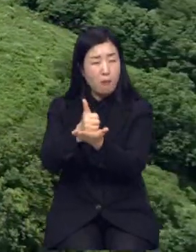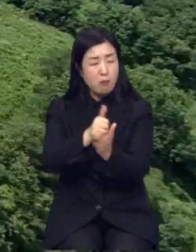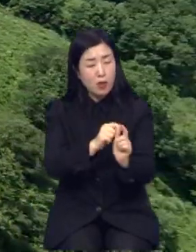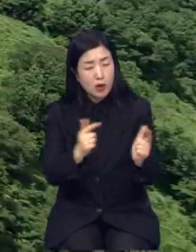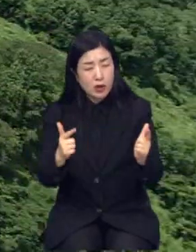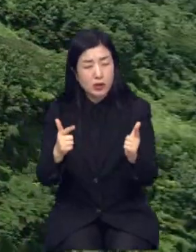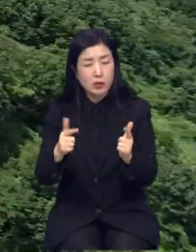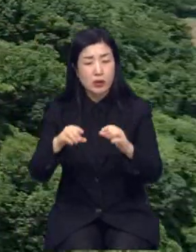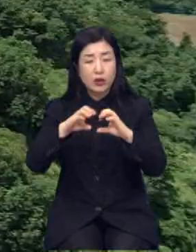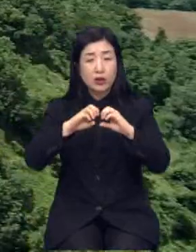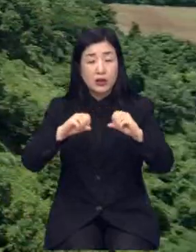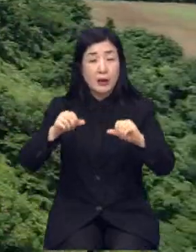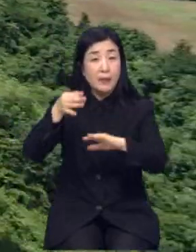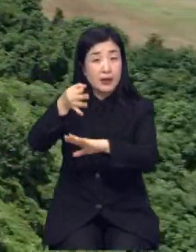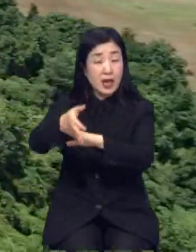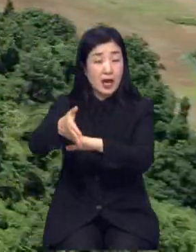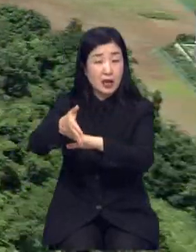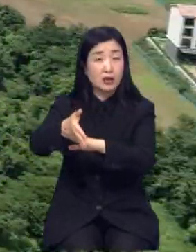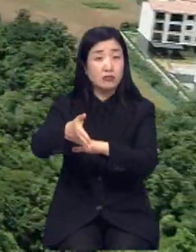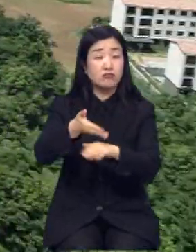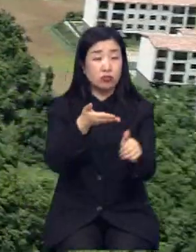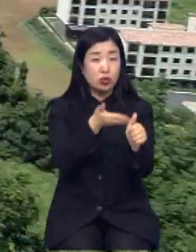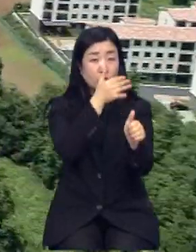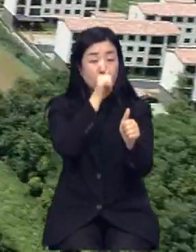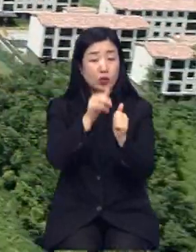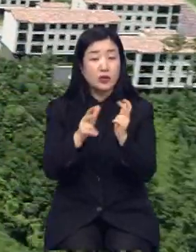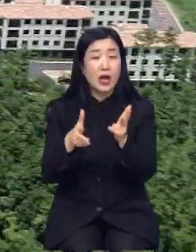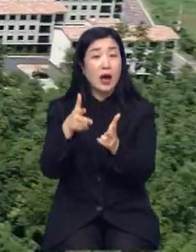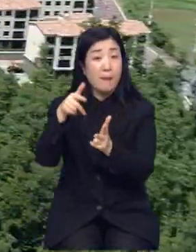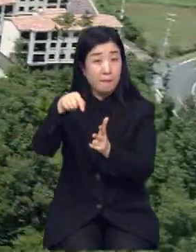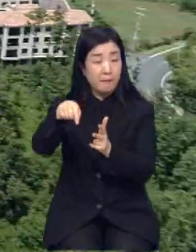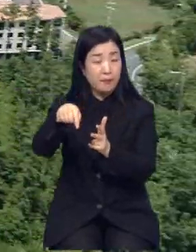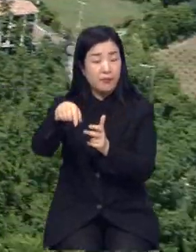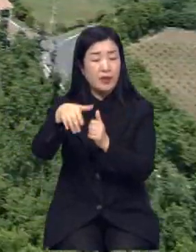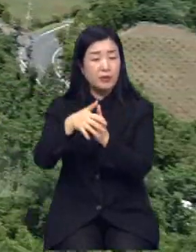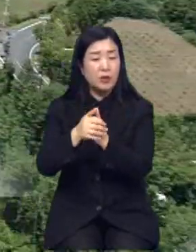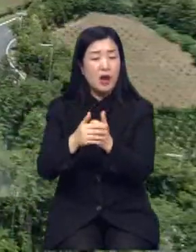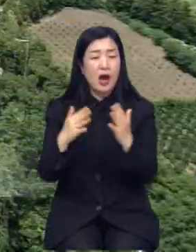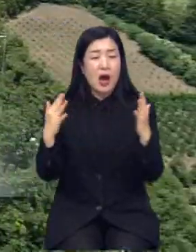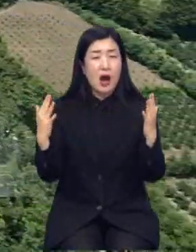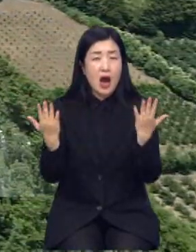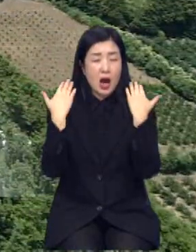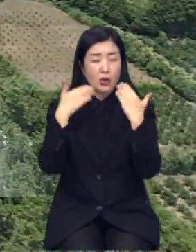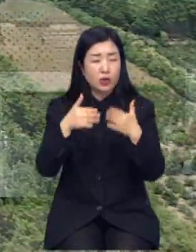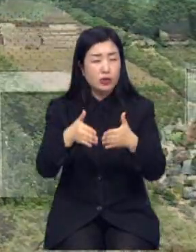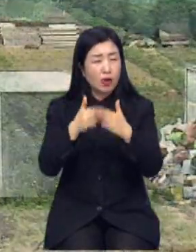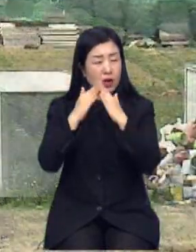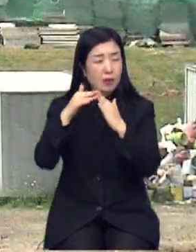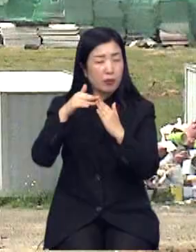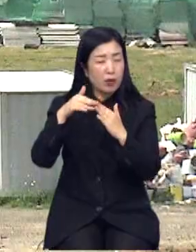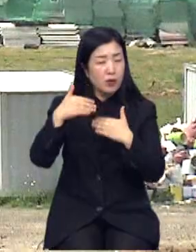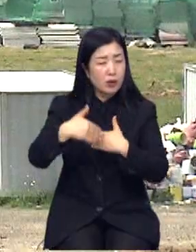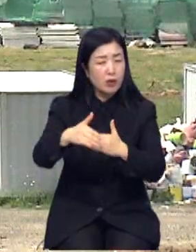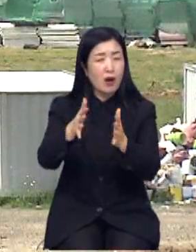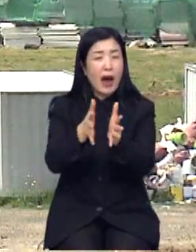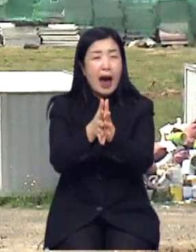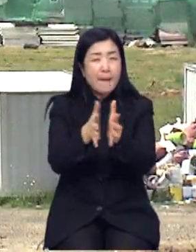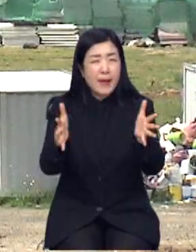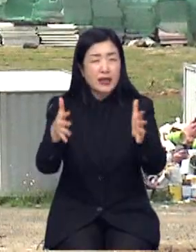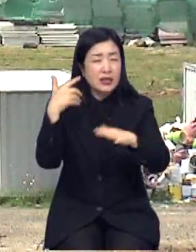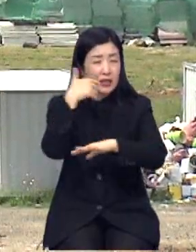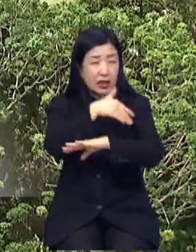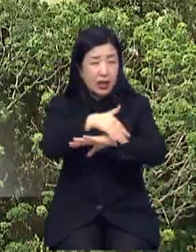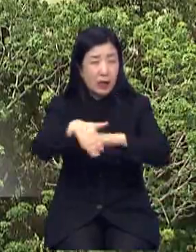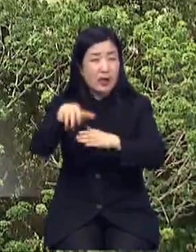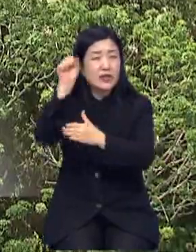용지만 제공하겠다는 입장이지만 사업자는 교육청과 학교 설립 관련 협의를 끝내야 아파트 건설